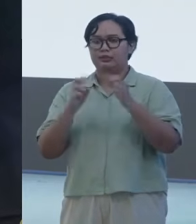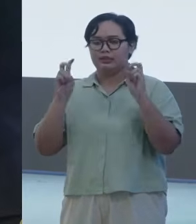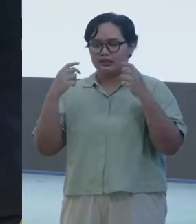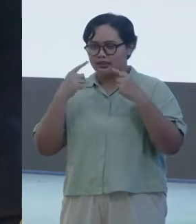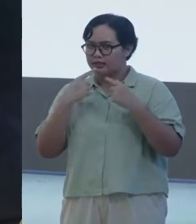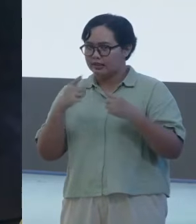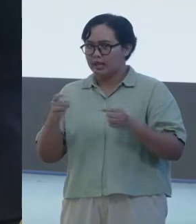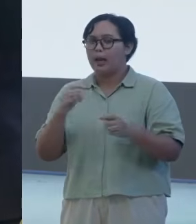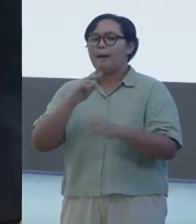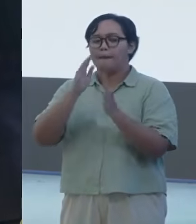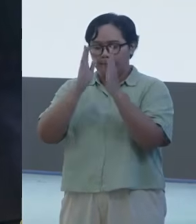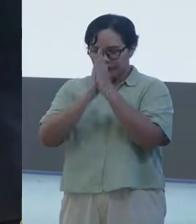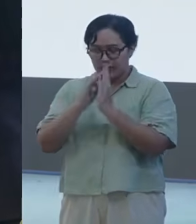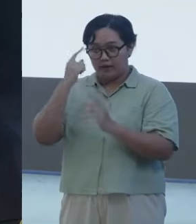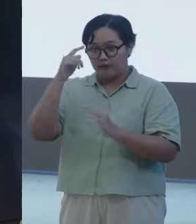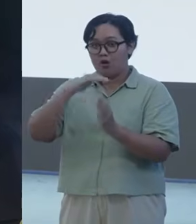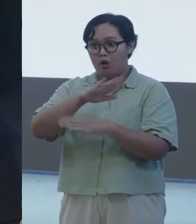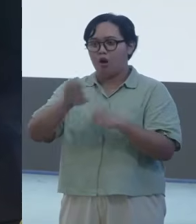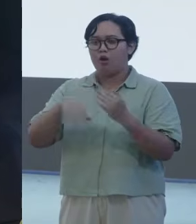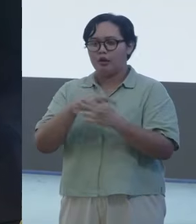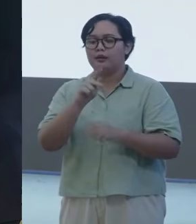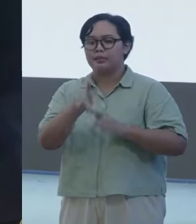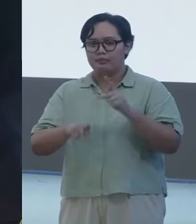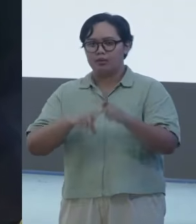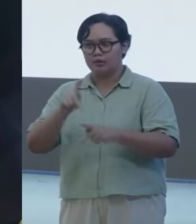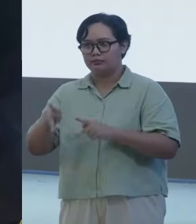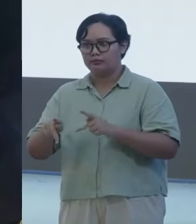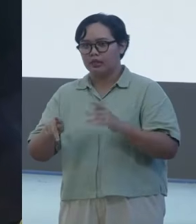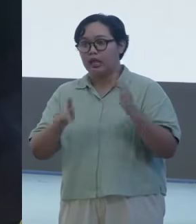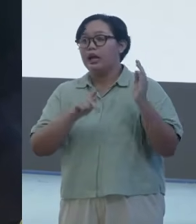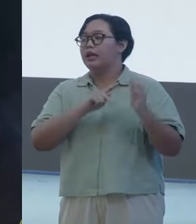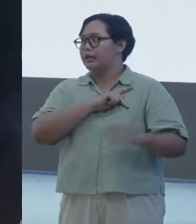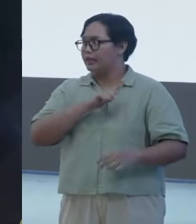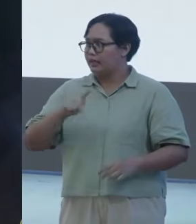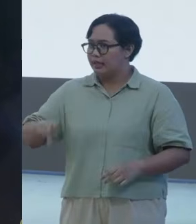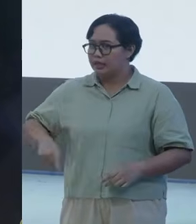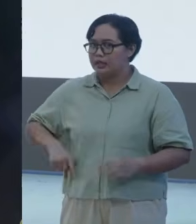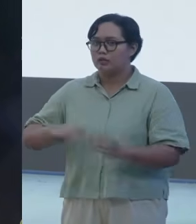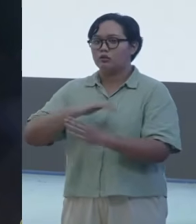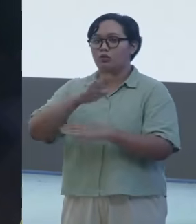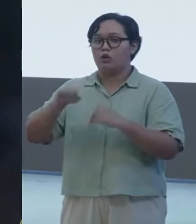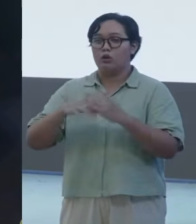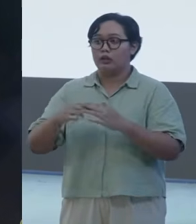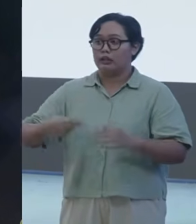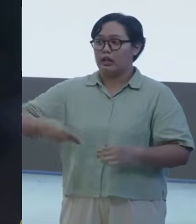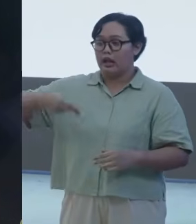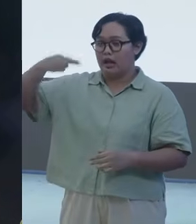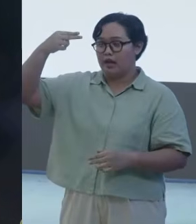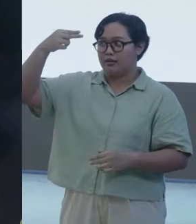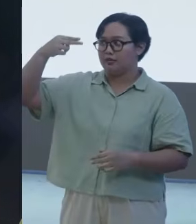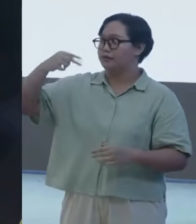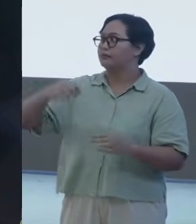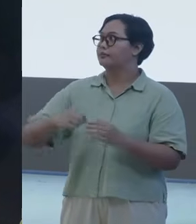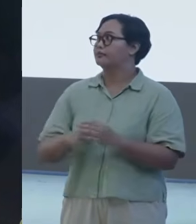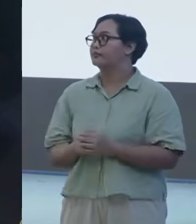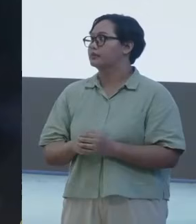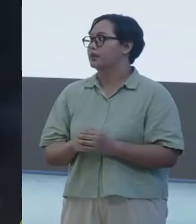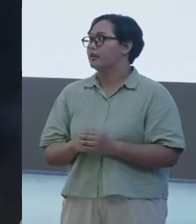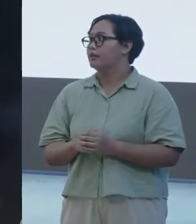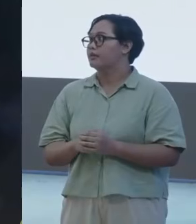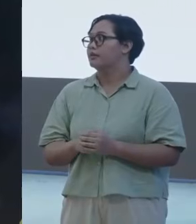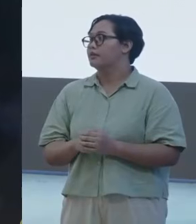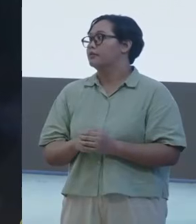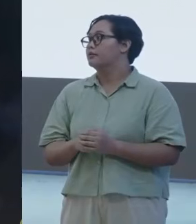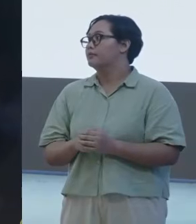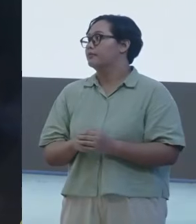all people? Pray for kings and all who are in high positions, that we may lead a peaceful and quiet